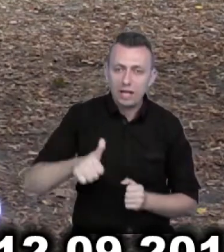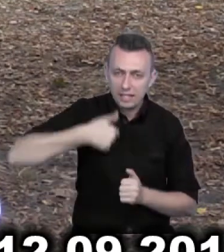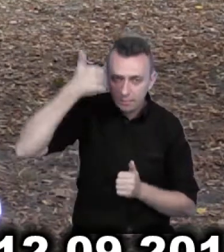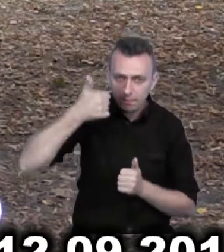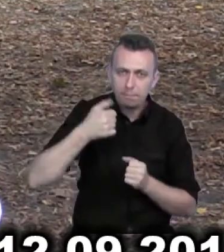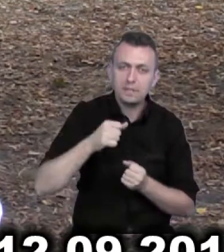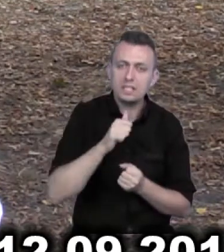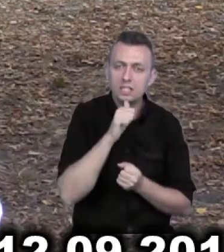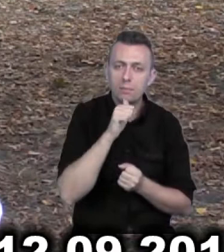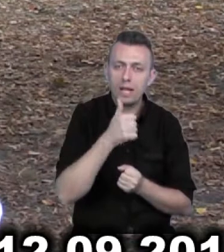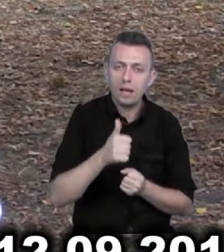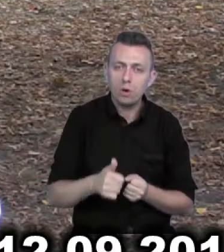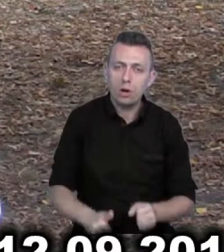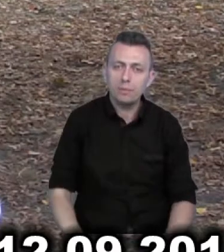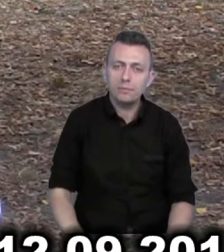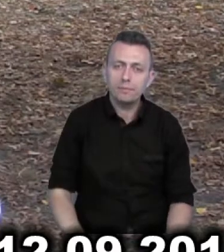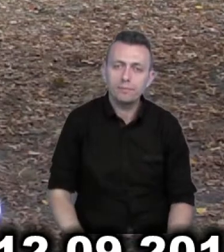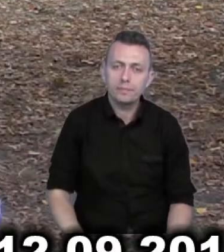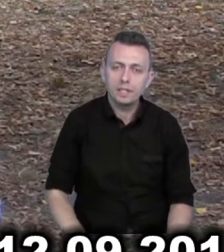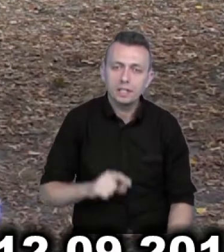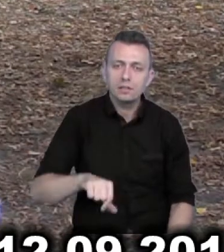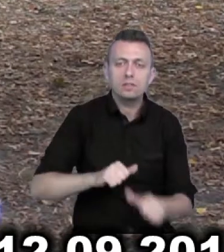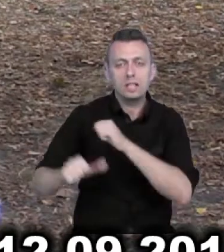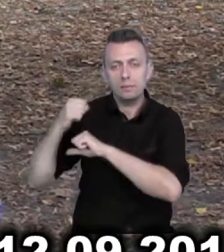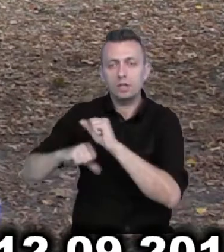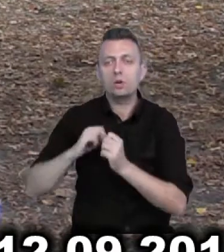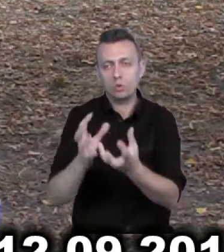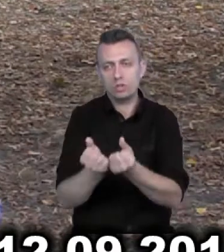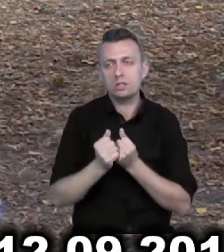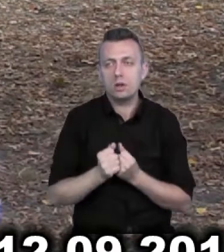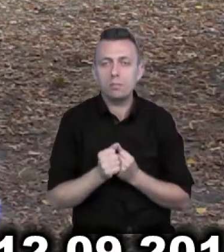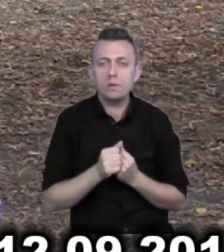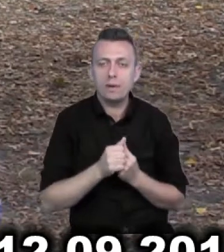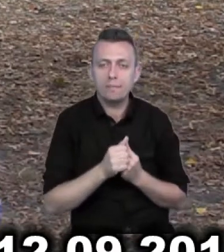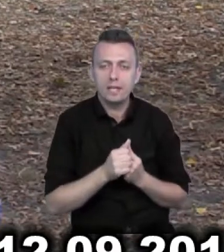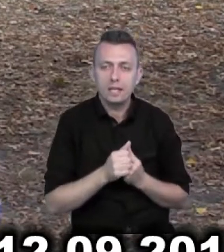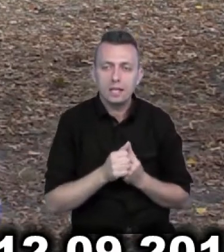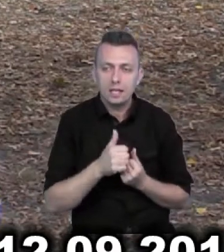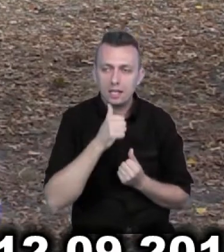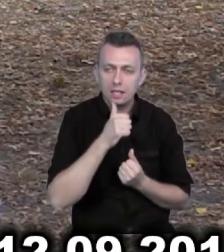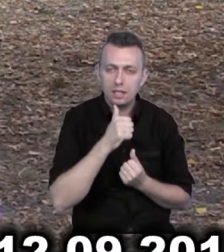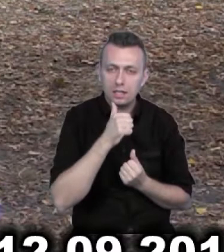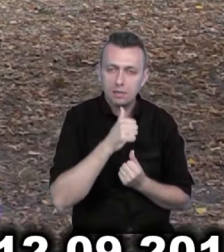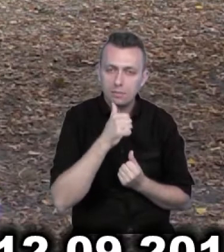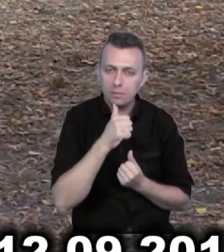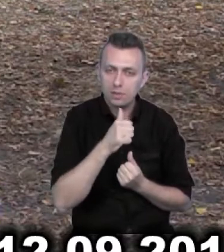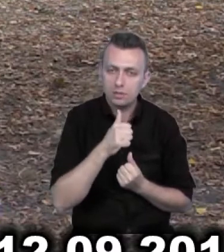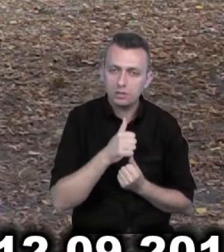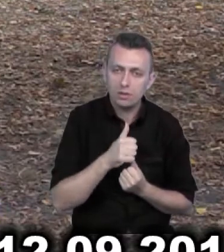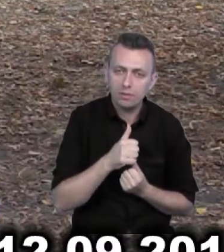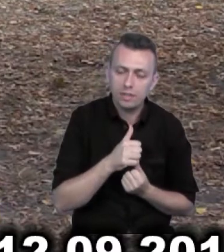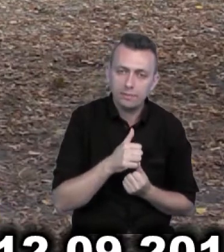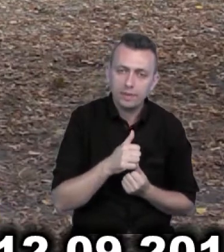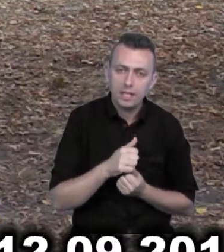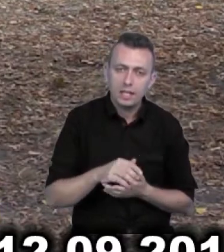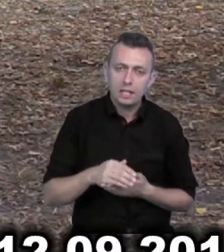takim szybowcu latałem. W tym roku zdobyłem brązowy medal Mistrzostw Polski w klasie 15-metrowej, no i szykuję się do